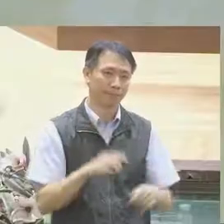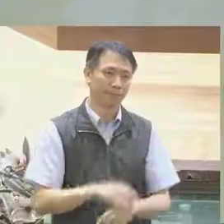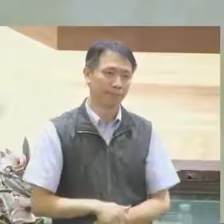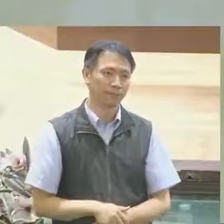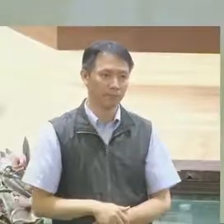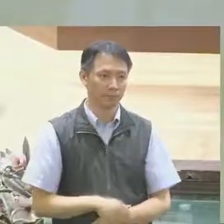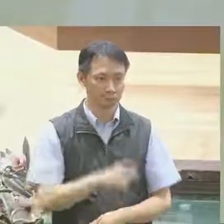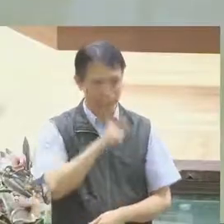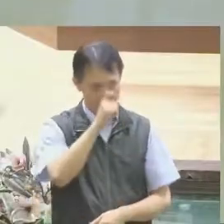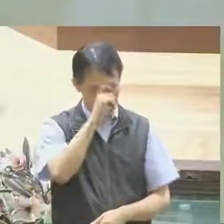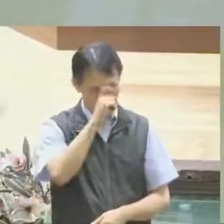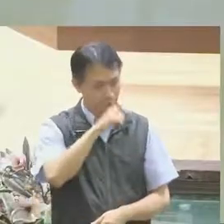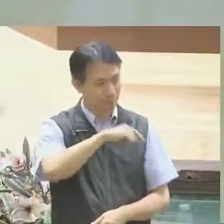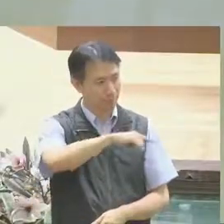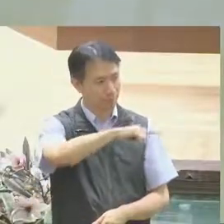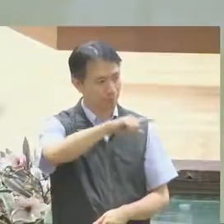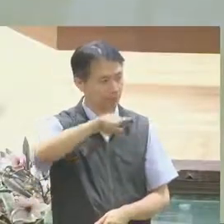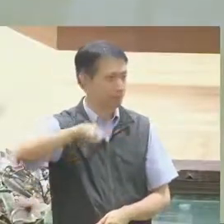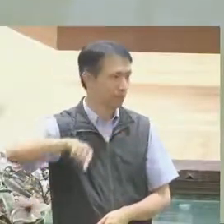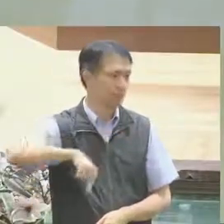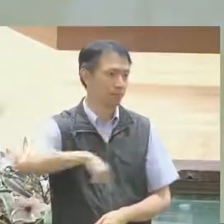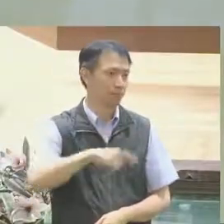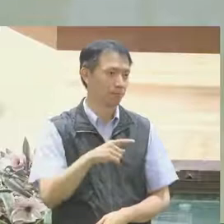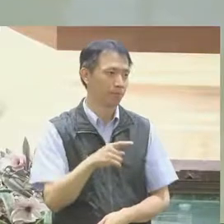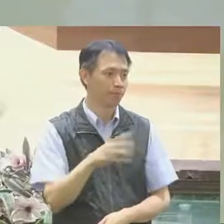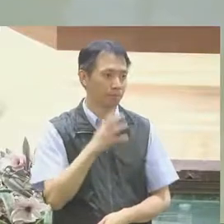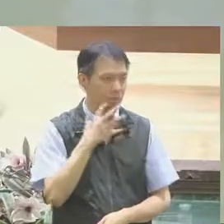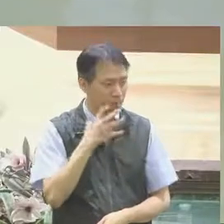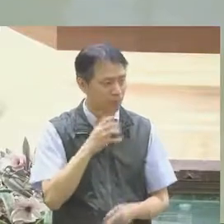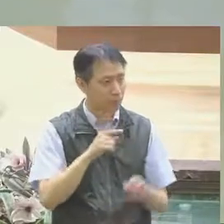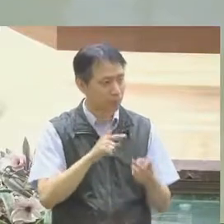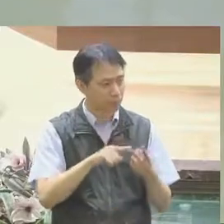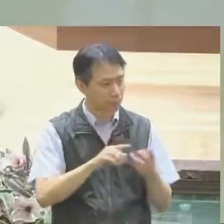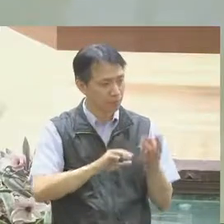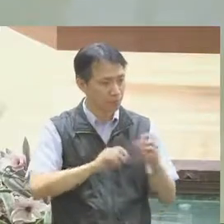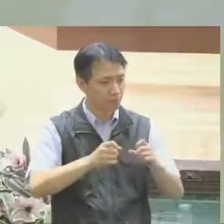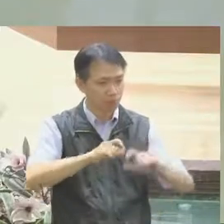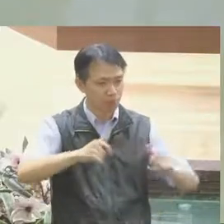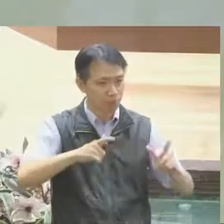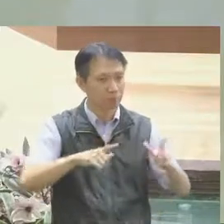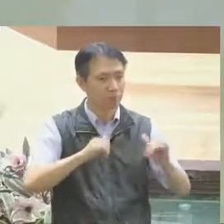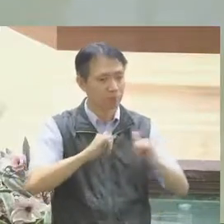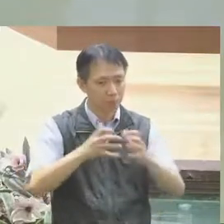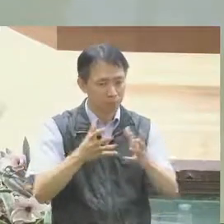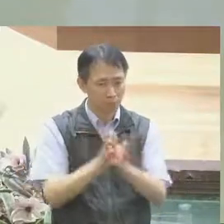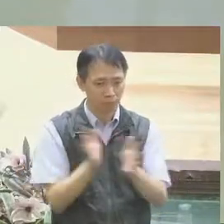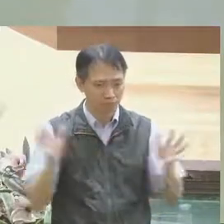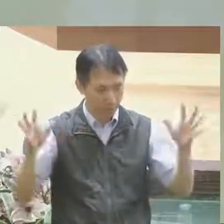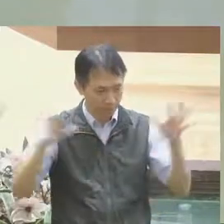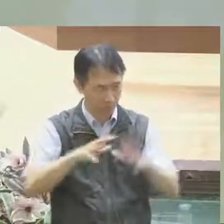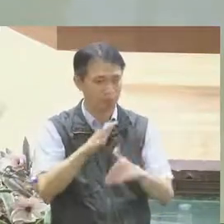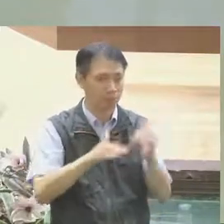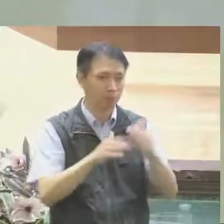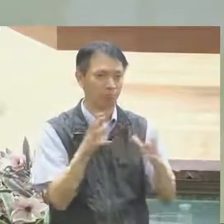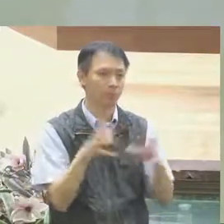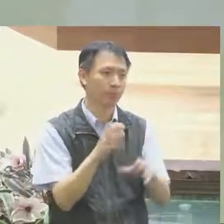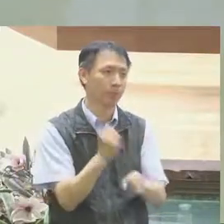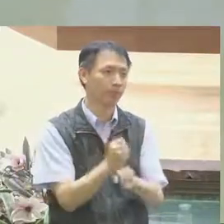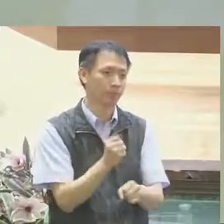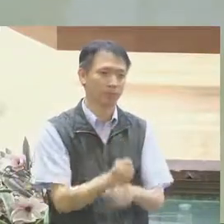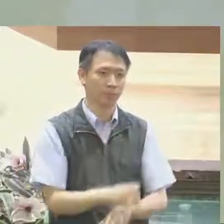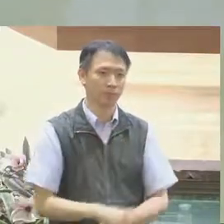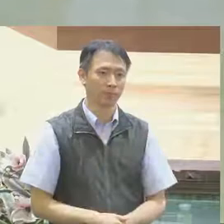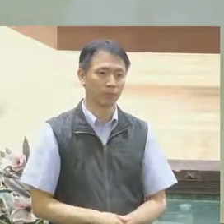是希不希望有各种甚至不见得是澳门当地人，就是不同社群的人都可以一起来协作，或者把这